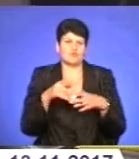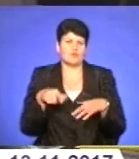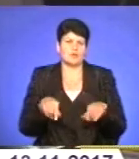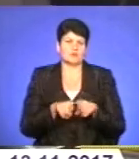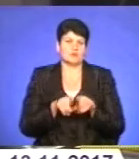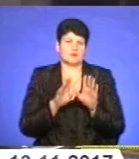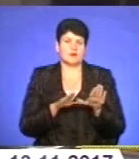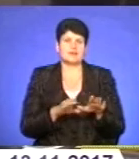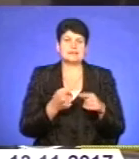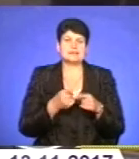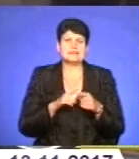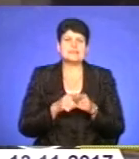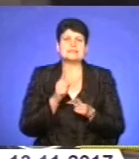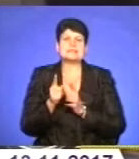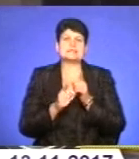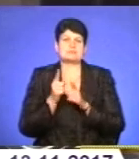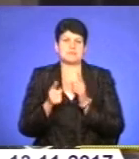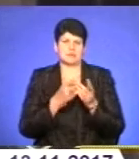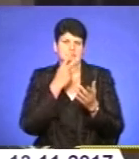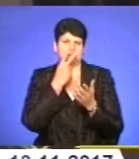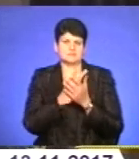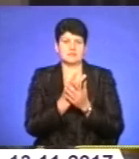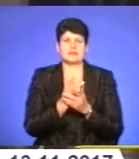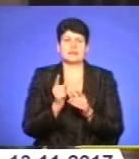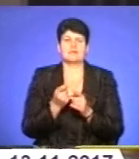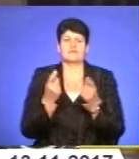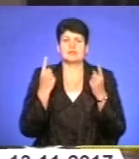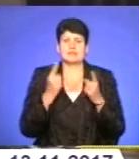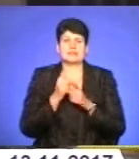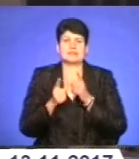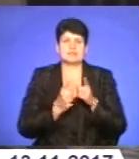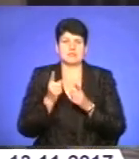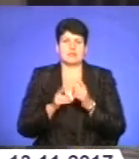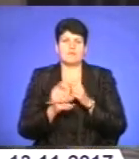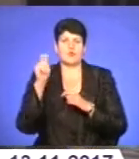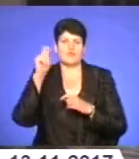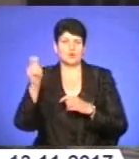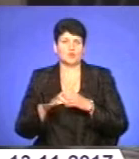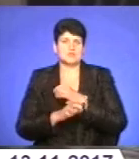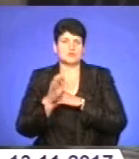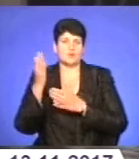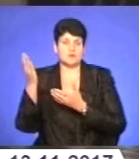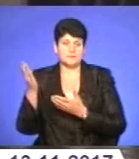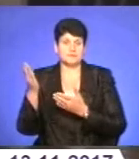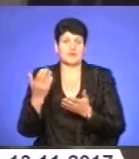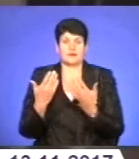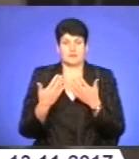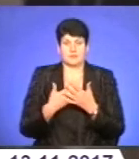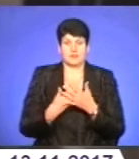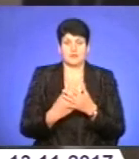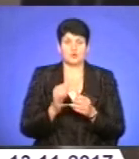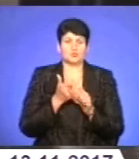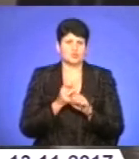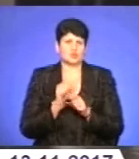Це різка зміна світогляду і різка зміна уявлень взагалі про війну на Сході. От якщо дуже